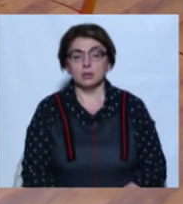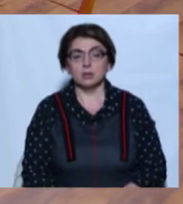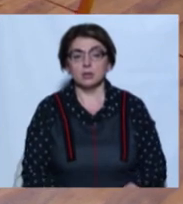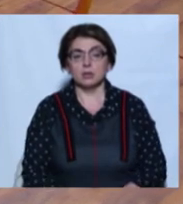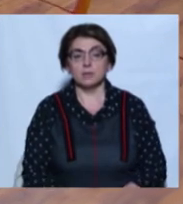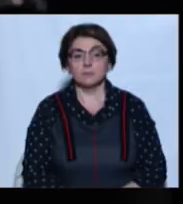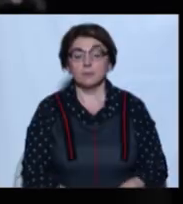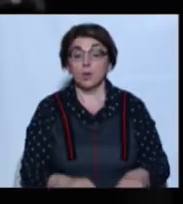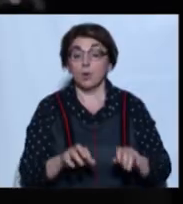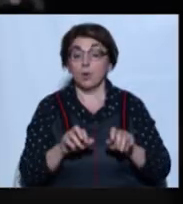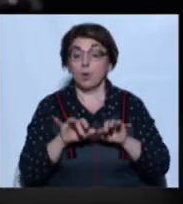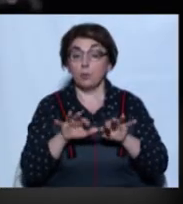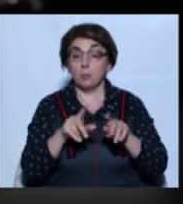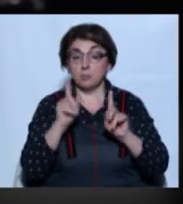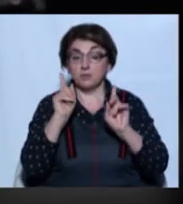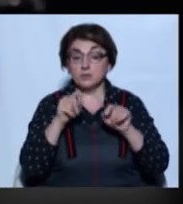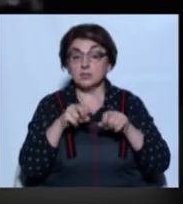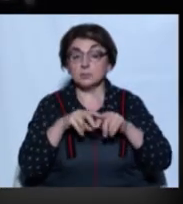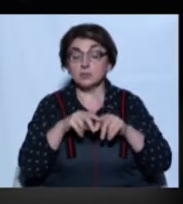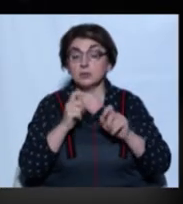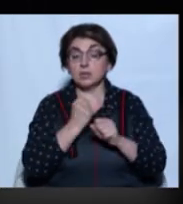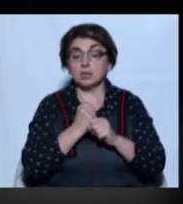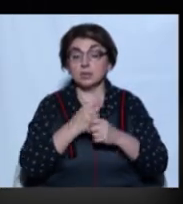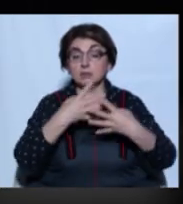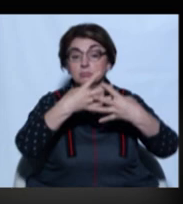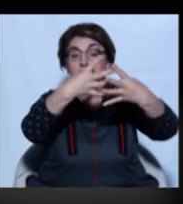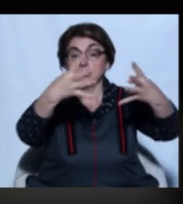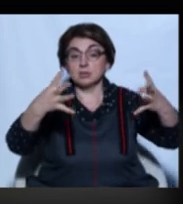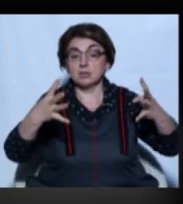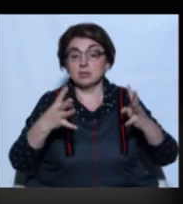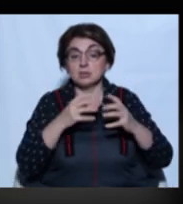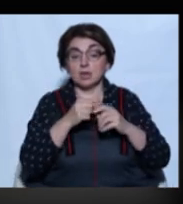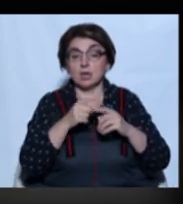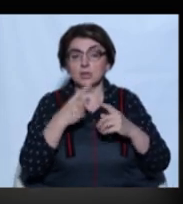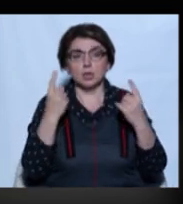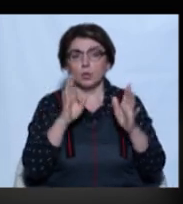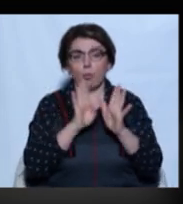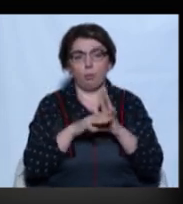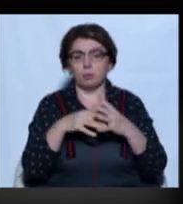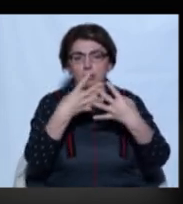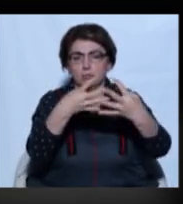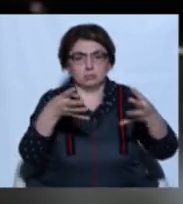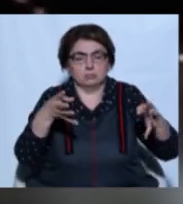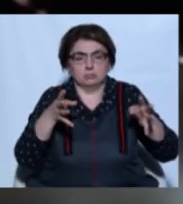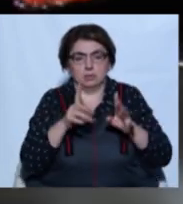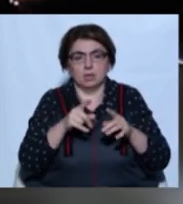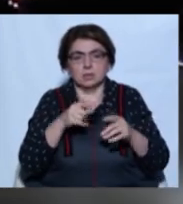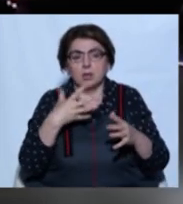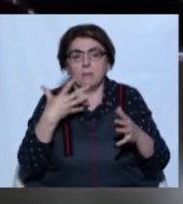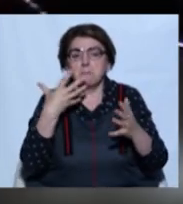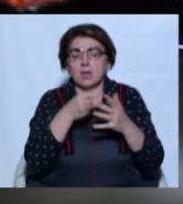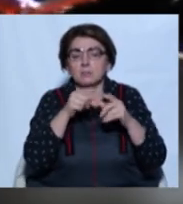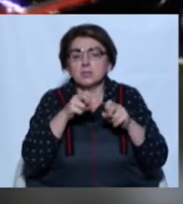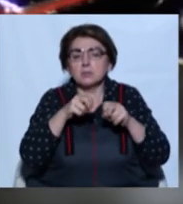იცით, ქსელს აბავენ, ხო, ეს მათი თავისებურება და ეს არ არის უბრალო ქსელი. Ეს არის მათი